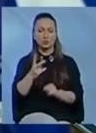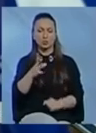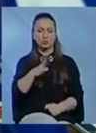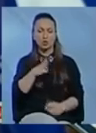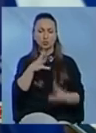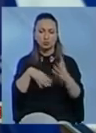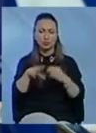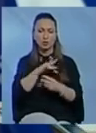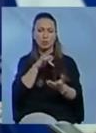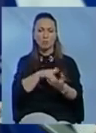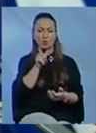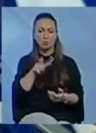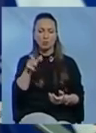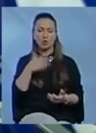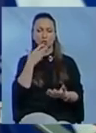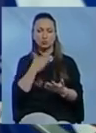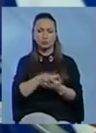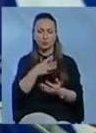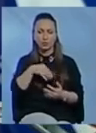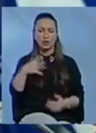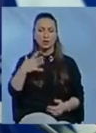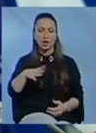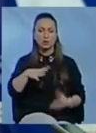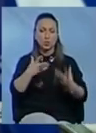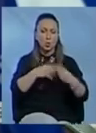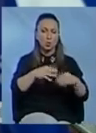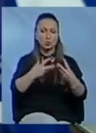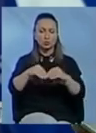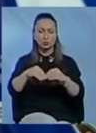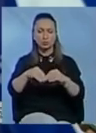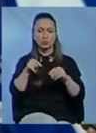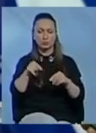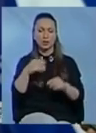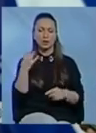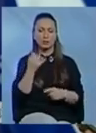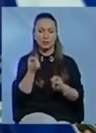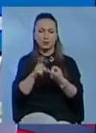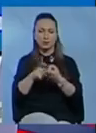იყოს ჩვენი მოქალაქეების, ჩვენი ქართული ოჯახების ლეგიტიმური ინტერესები.